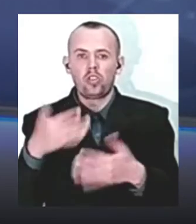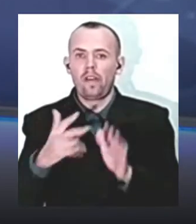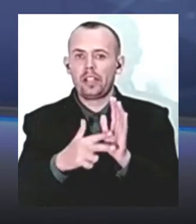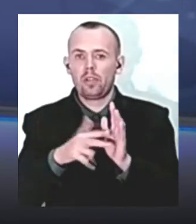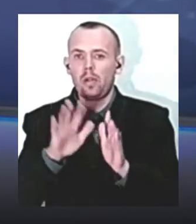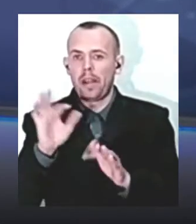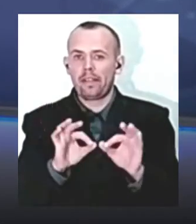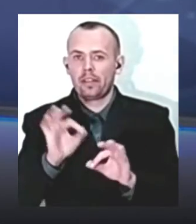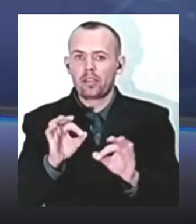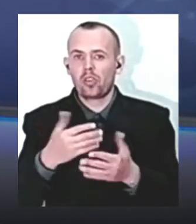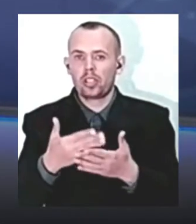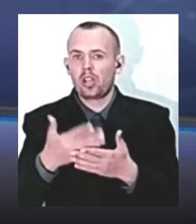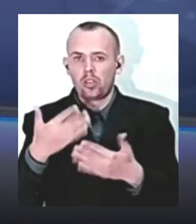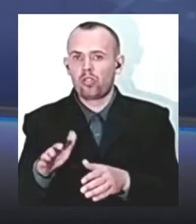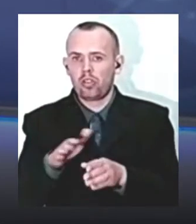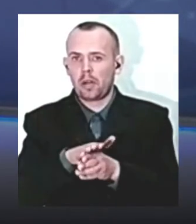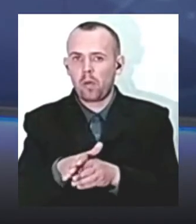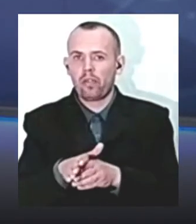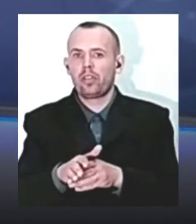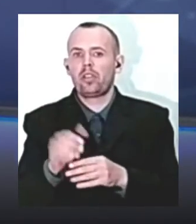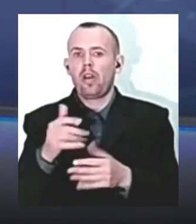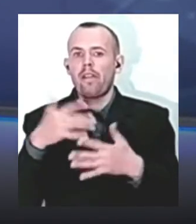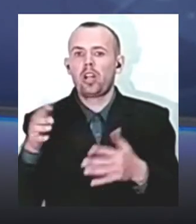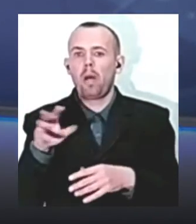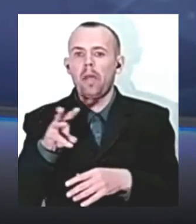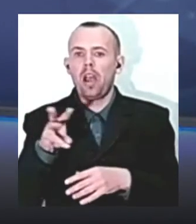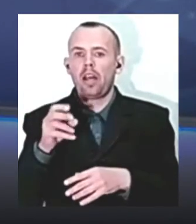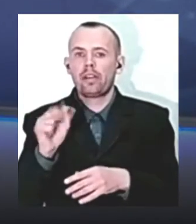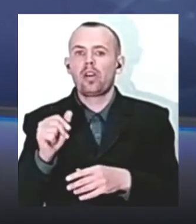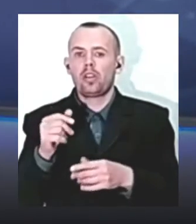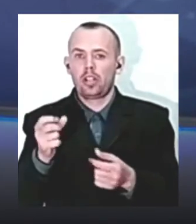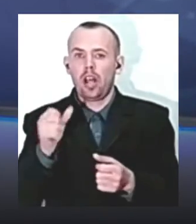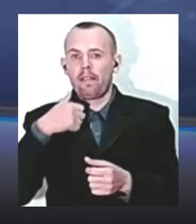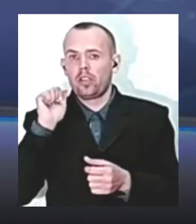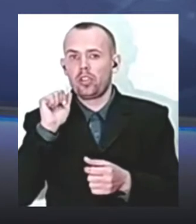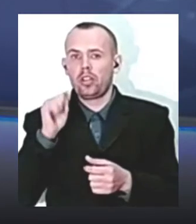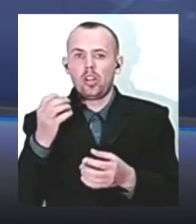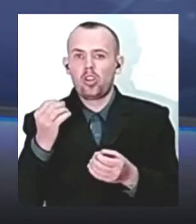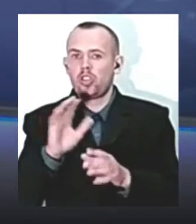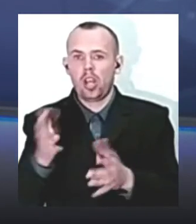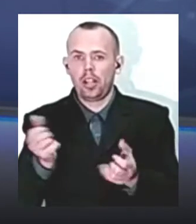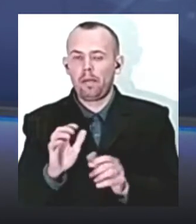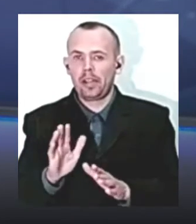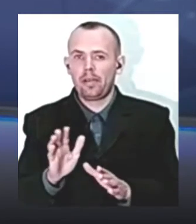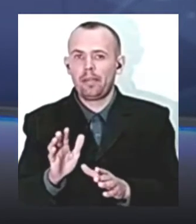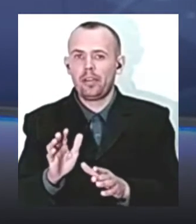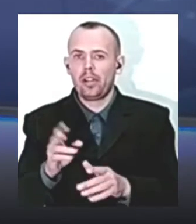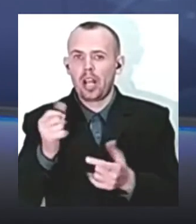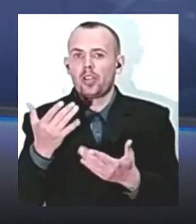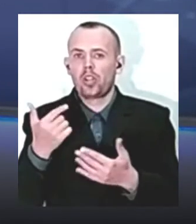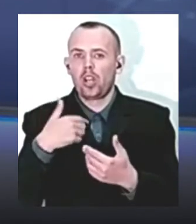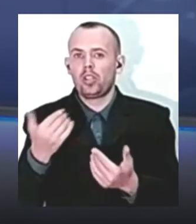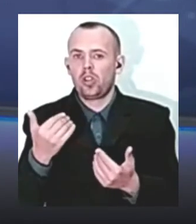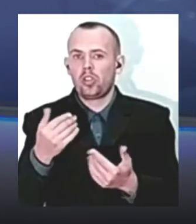здається, заповнена. Великомихайлівка станом на вчора ще не приймала. А наскільки сьогодні, ще немає у